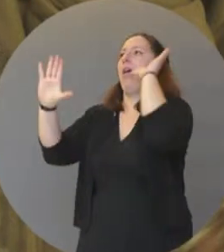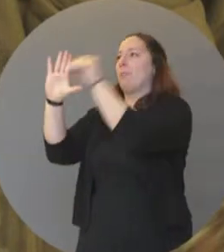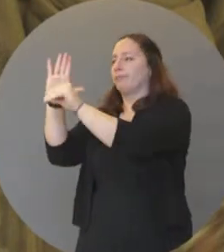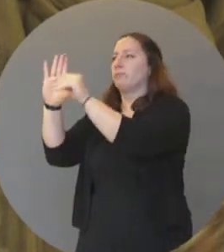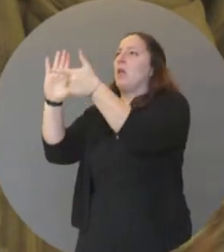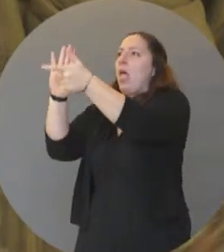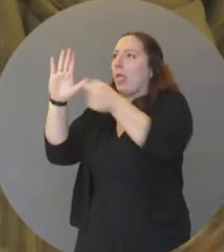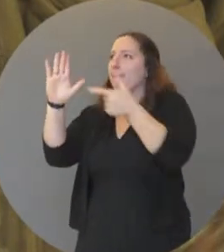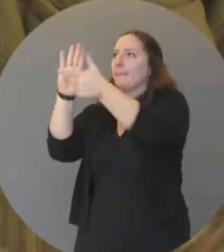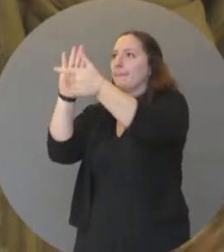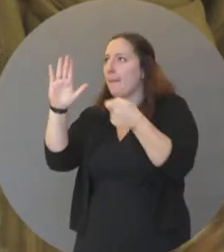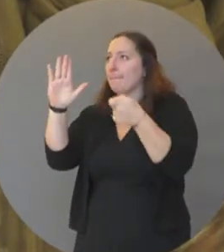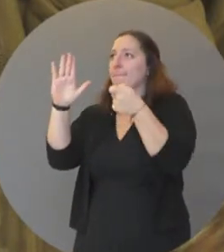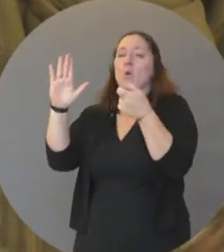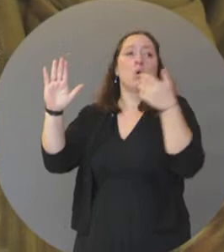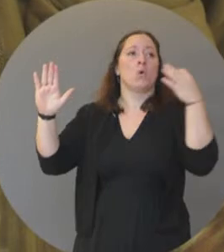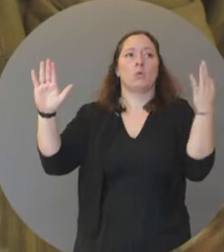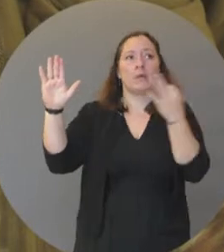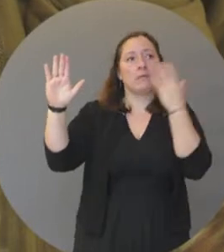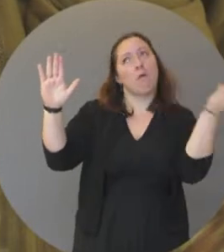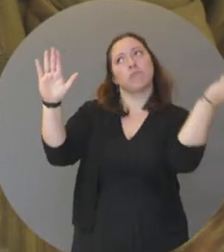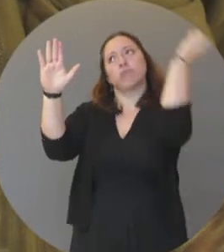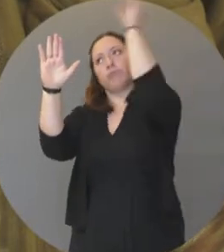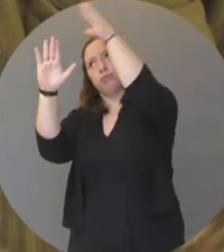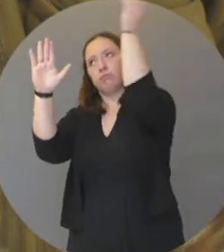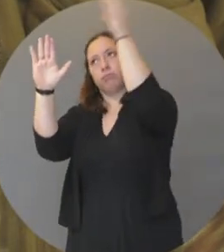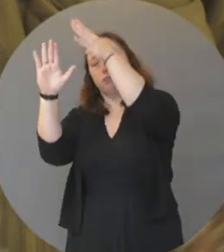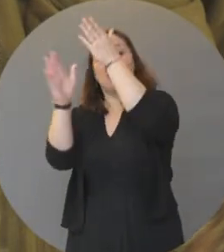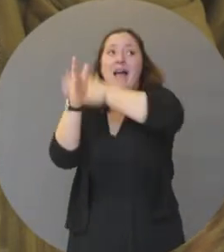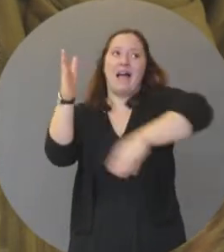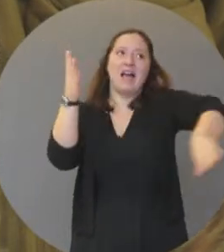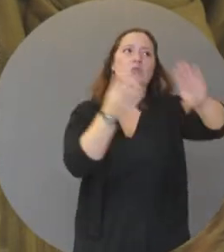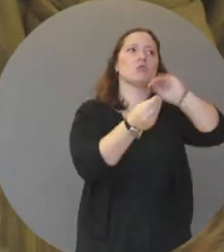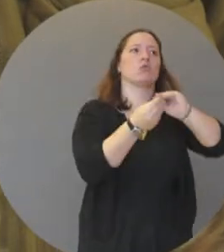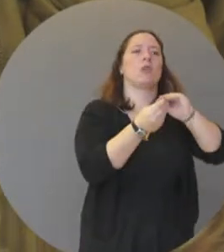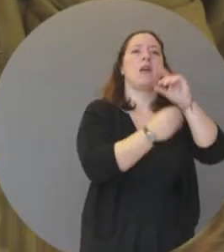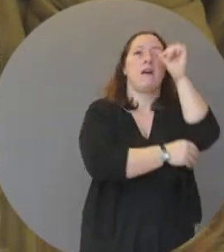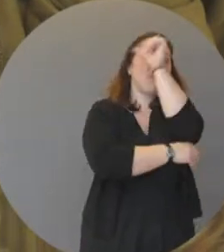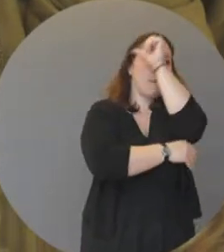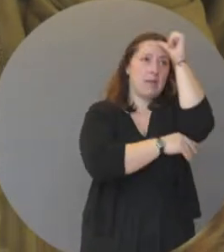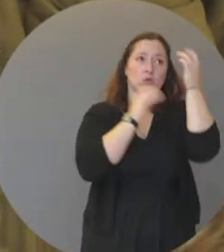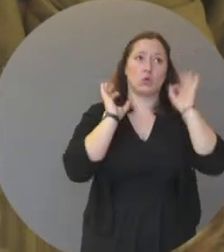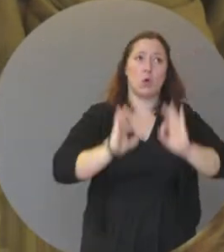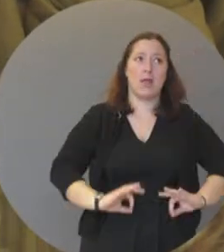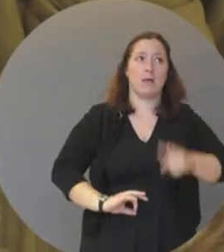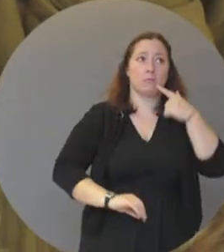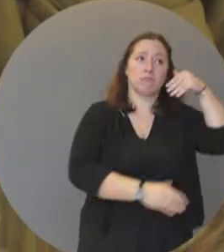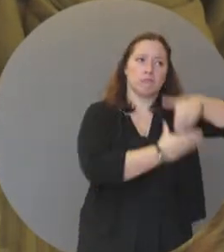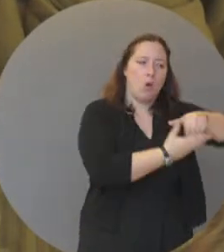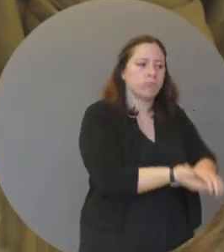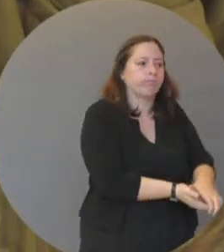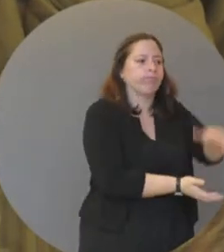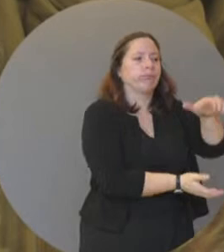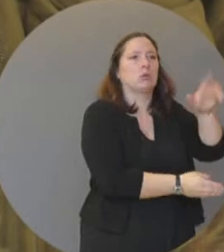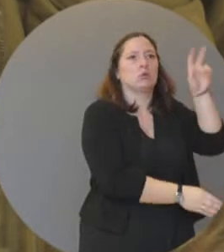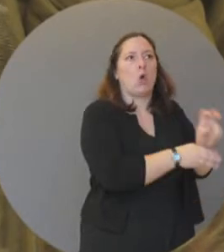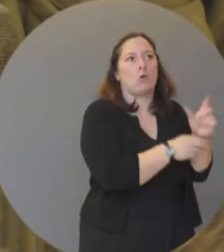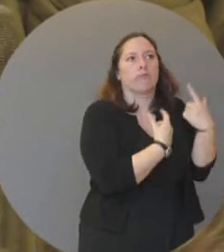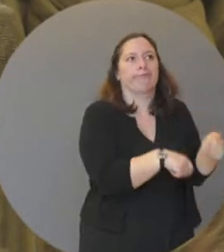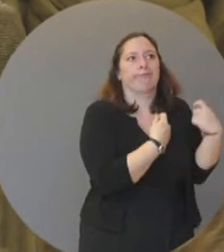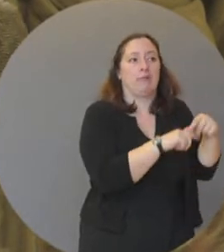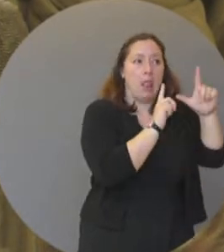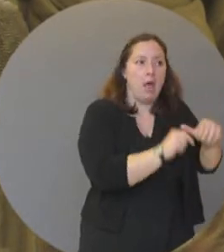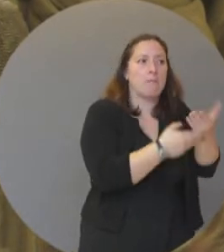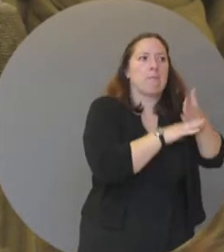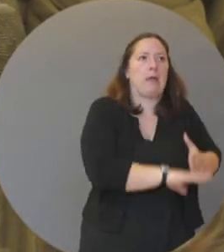et par l'intermédiaire des infirmières scolaires à partir de la fourniture par le département dans les collèges par ailleurs il nous semble